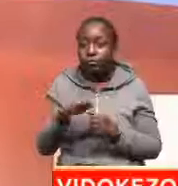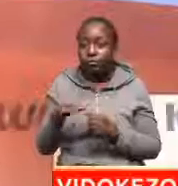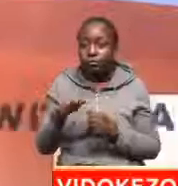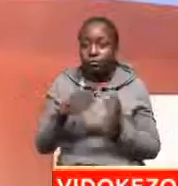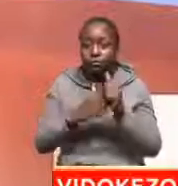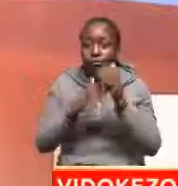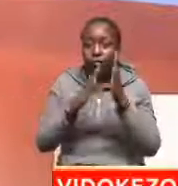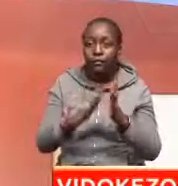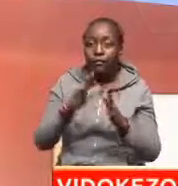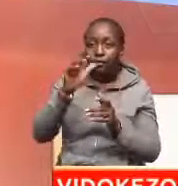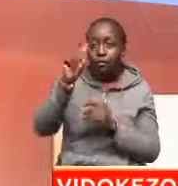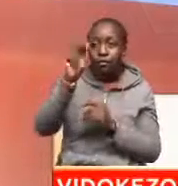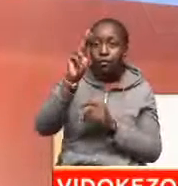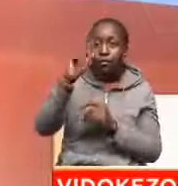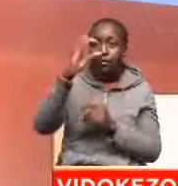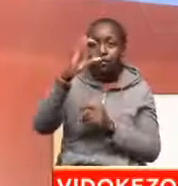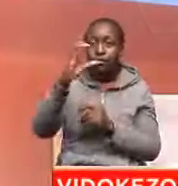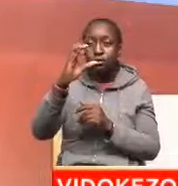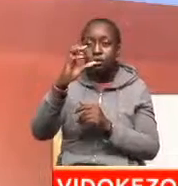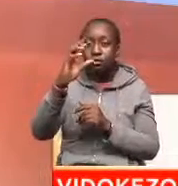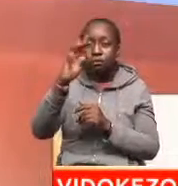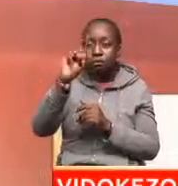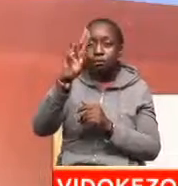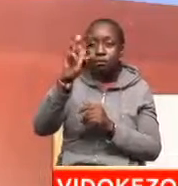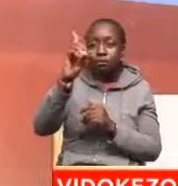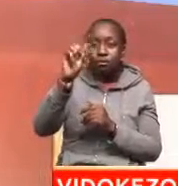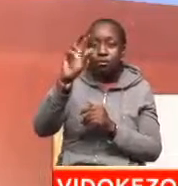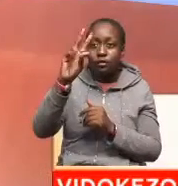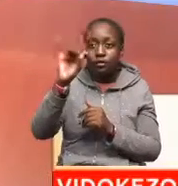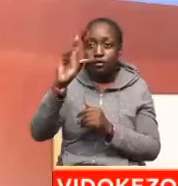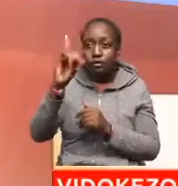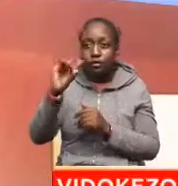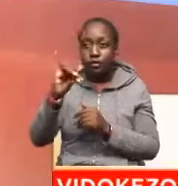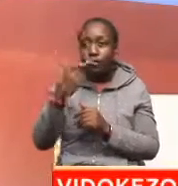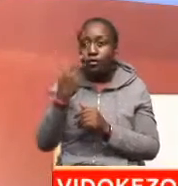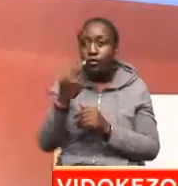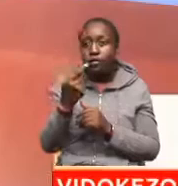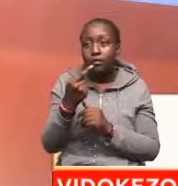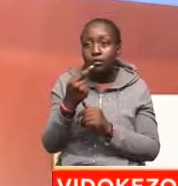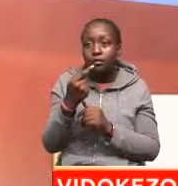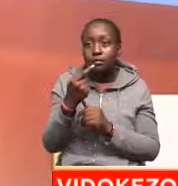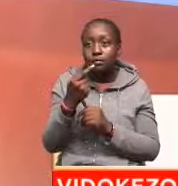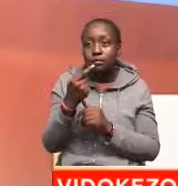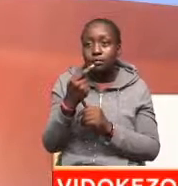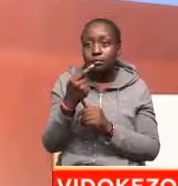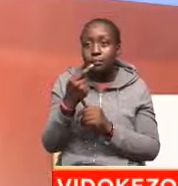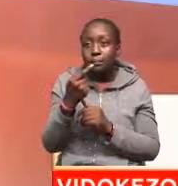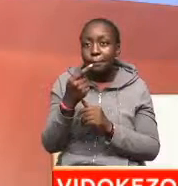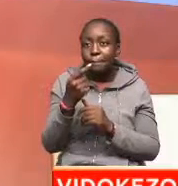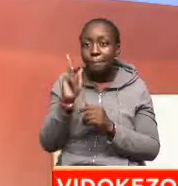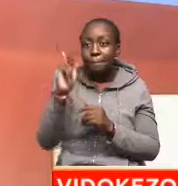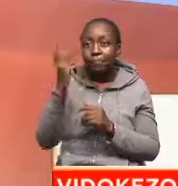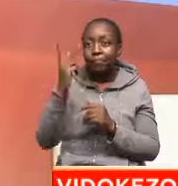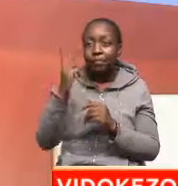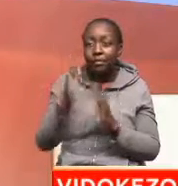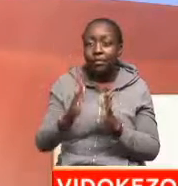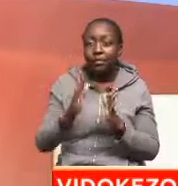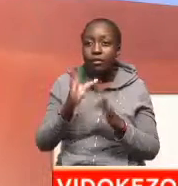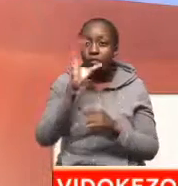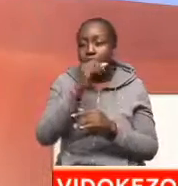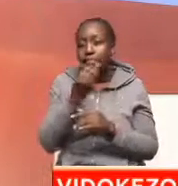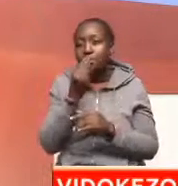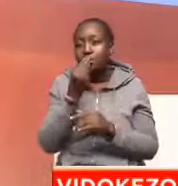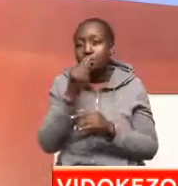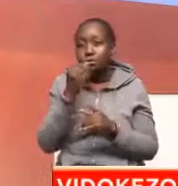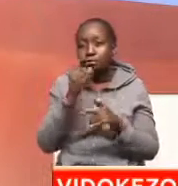Kiongozi wa ANC Musalia Mudavadi ameisihi serikali kuhakikisha Wakenya hawakosi chakula wakati huu wa janga la